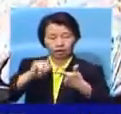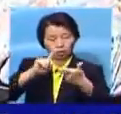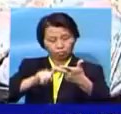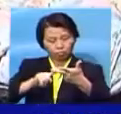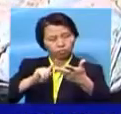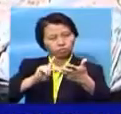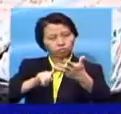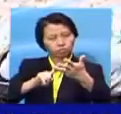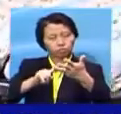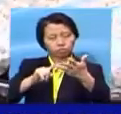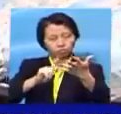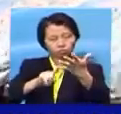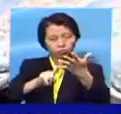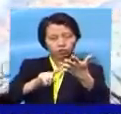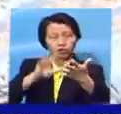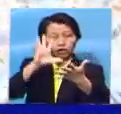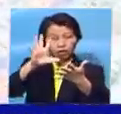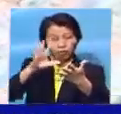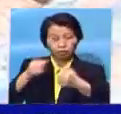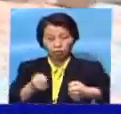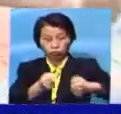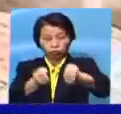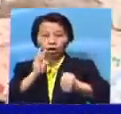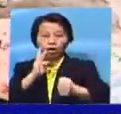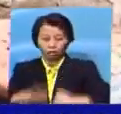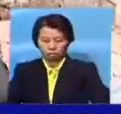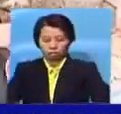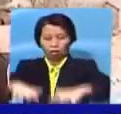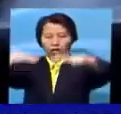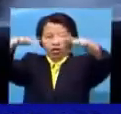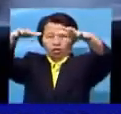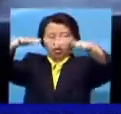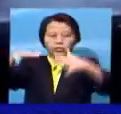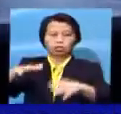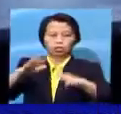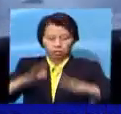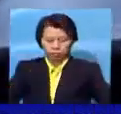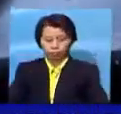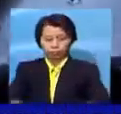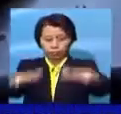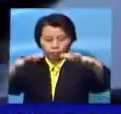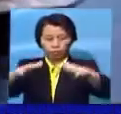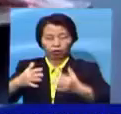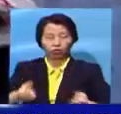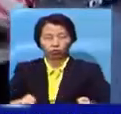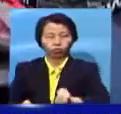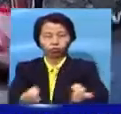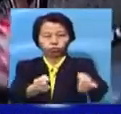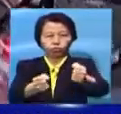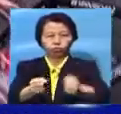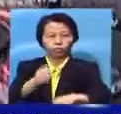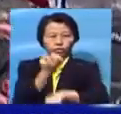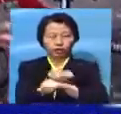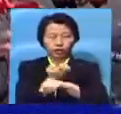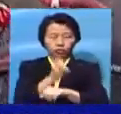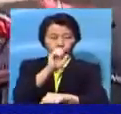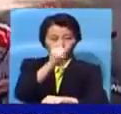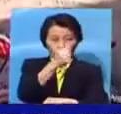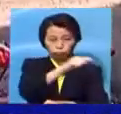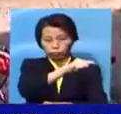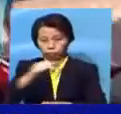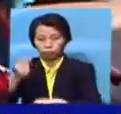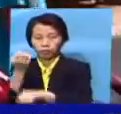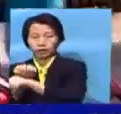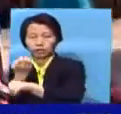sungai serai sungai jernih dan Micu naik mendadak banjir melibatkan kawasan di sepanjang tepi sungai hulu langat di Batu 10 hingga